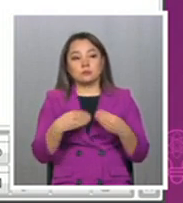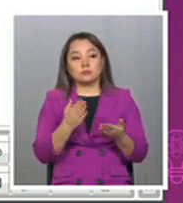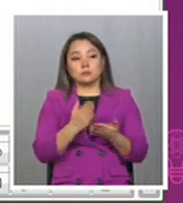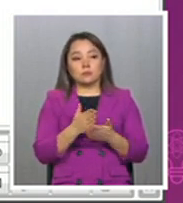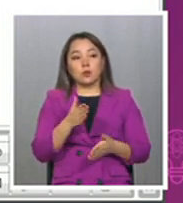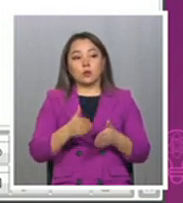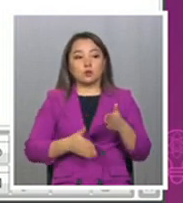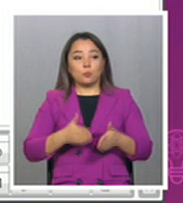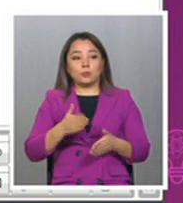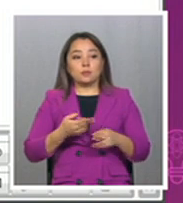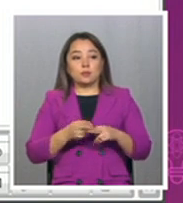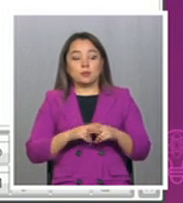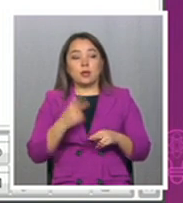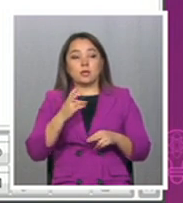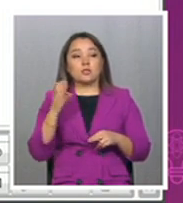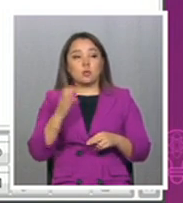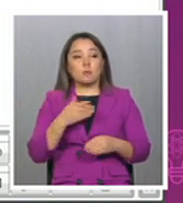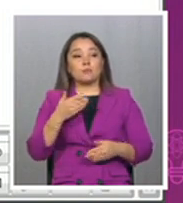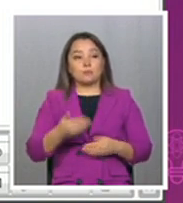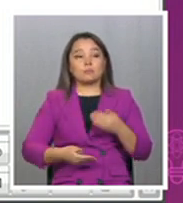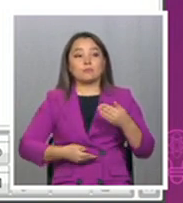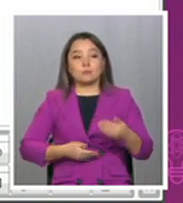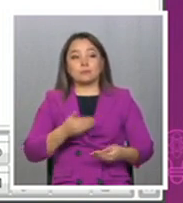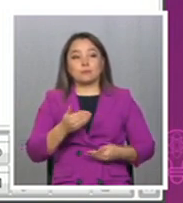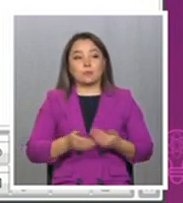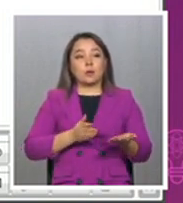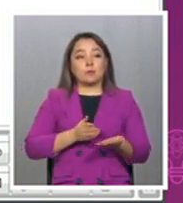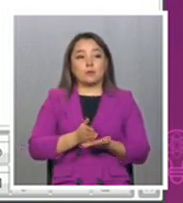робот 2 секунд бойы алға қозғалады.